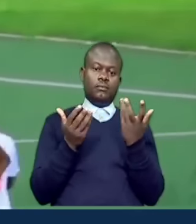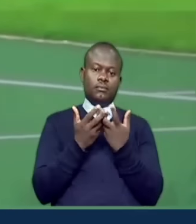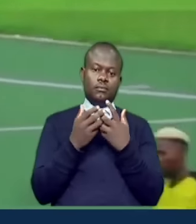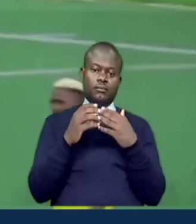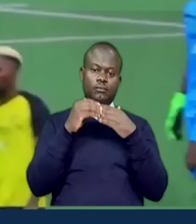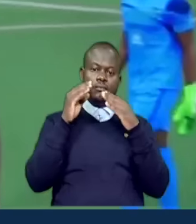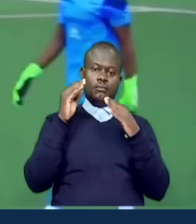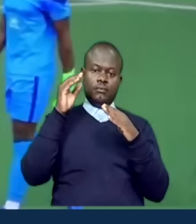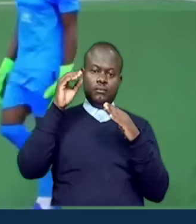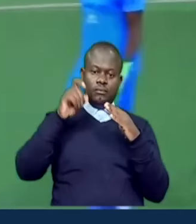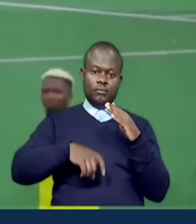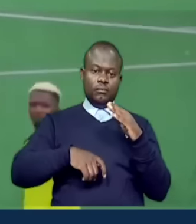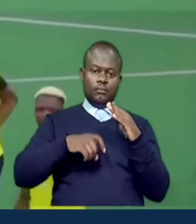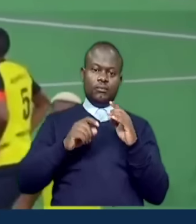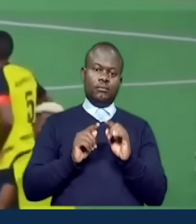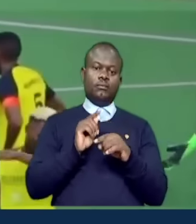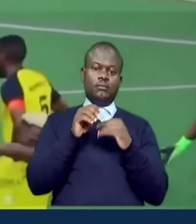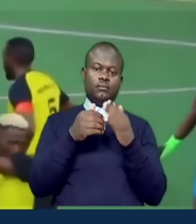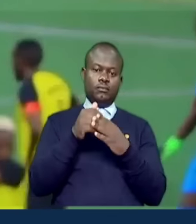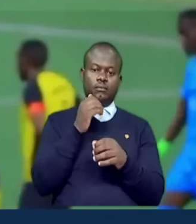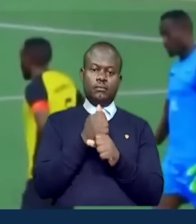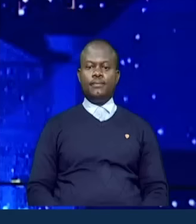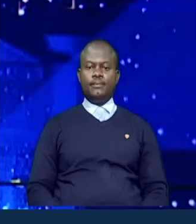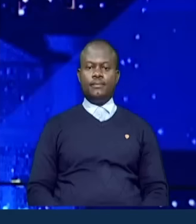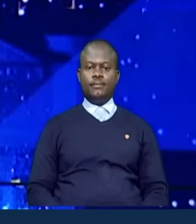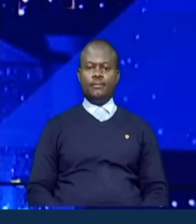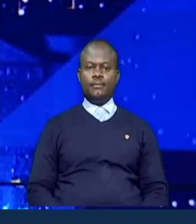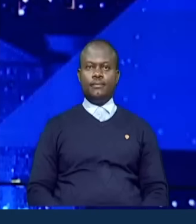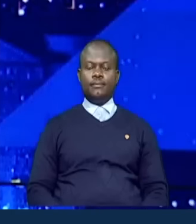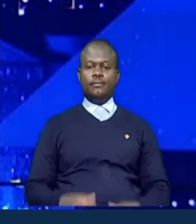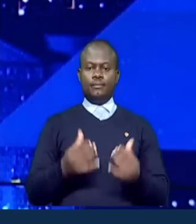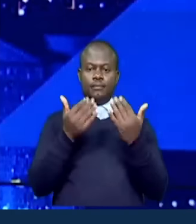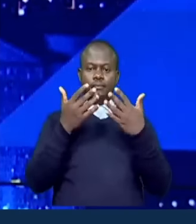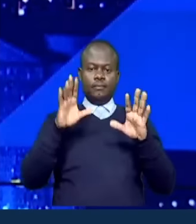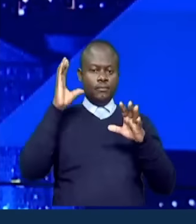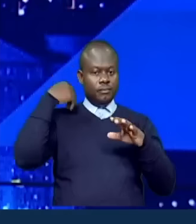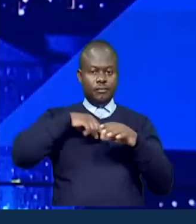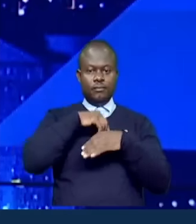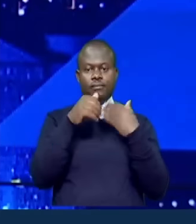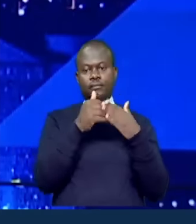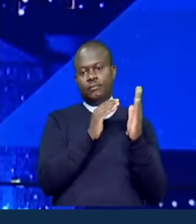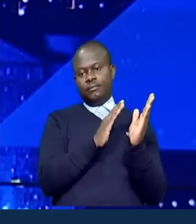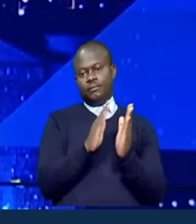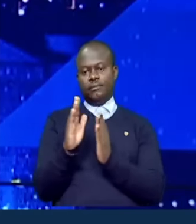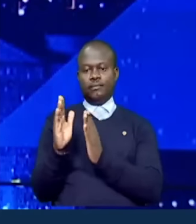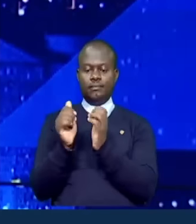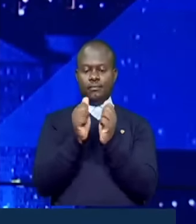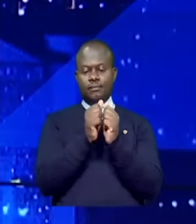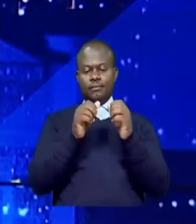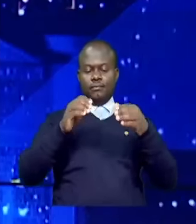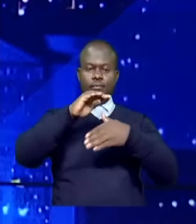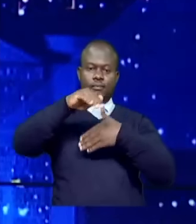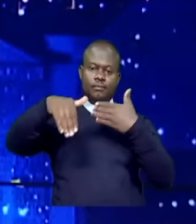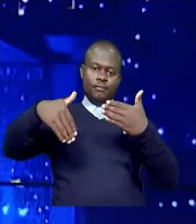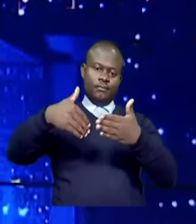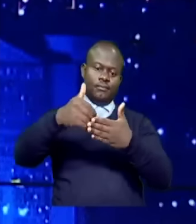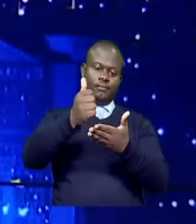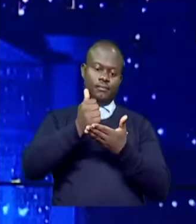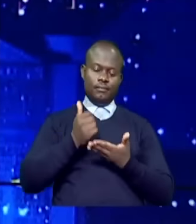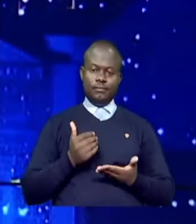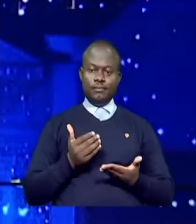n'ubuyobozi naho bagomba kuza gukora impinduka. Reka na dusoreje makuru twari twabateguriye, reka hamwe na ikipe yose yamfashije kubagiza